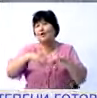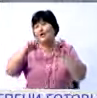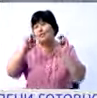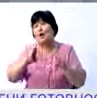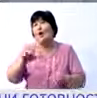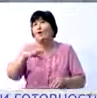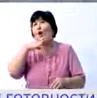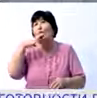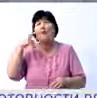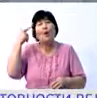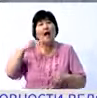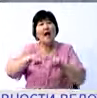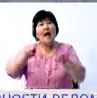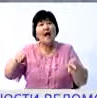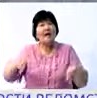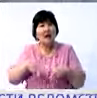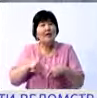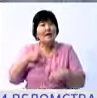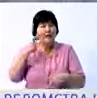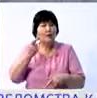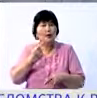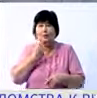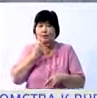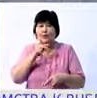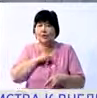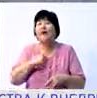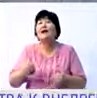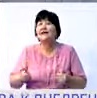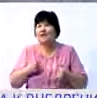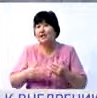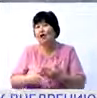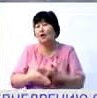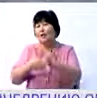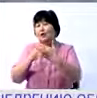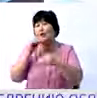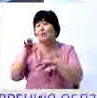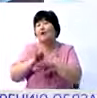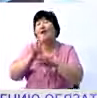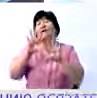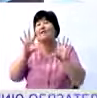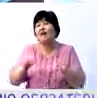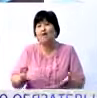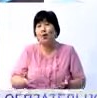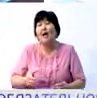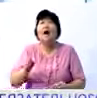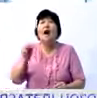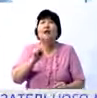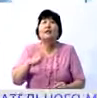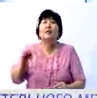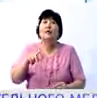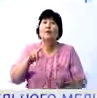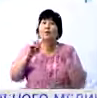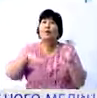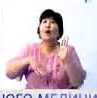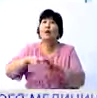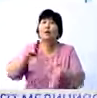У него много грамот. Я понимаю, что у него нелегкая работа и стараюсь поддерживать супруга во всем. Арстанбек Давлетов назван